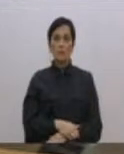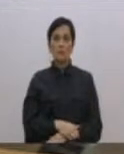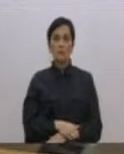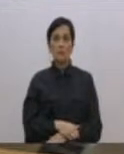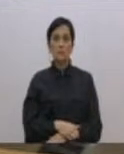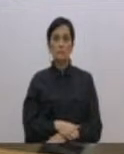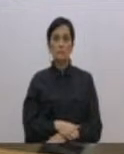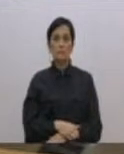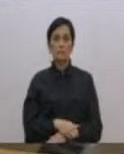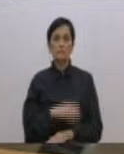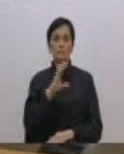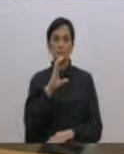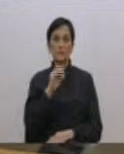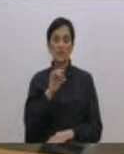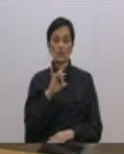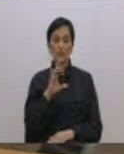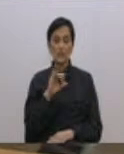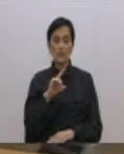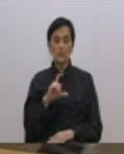ალბათ მიხელ საჯულაძე.